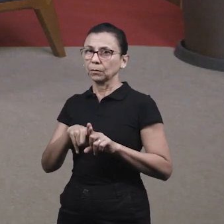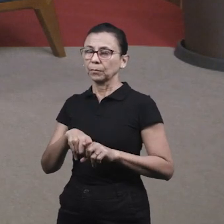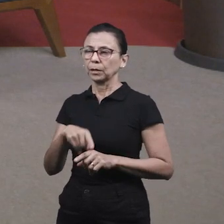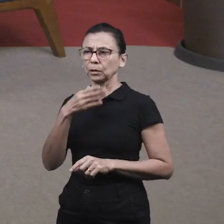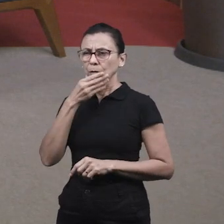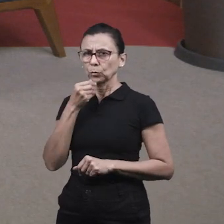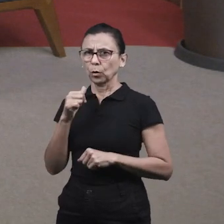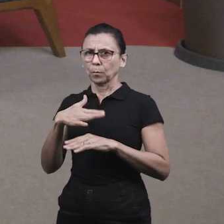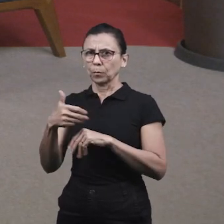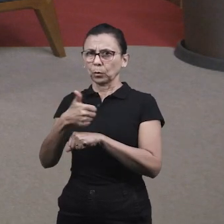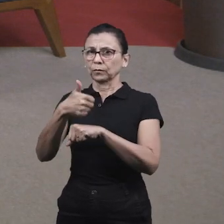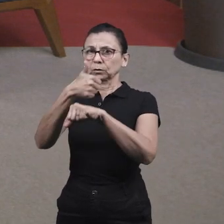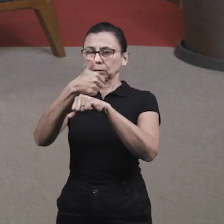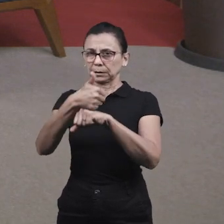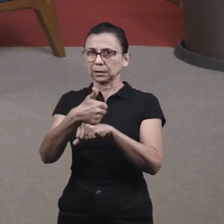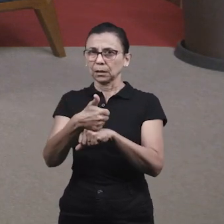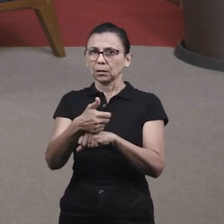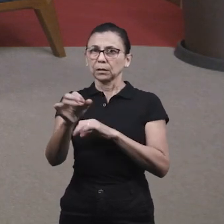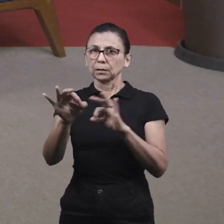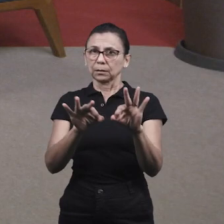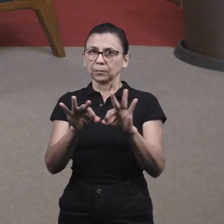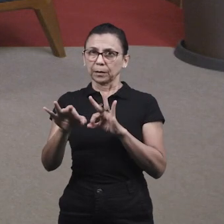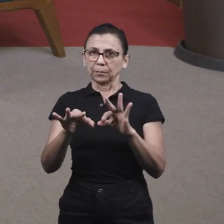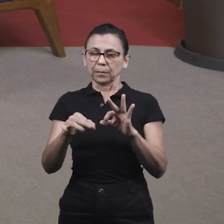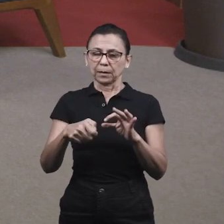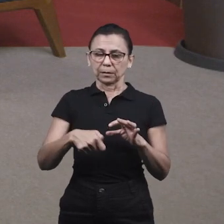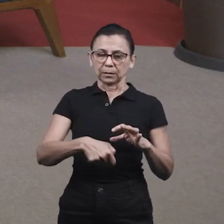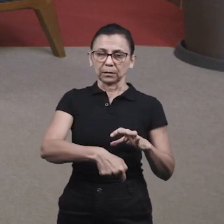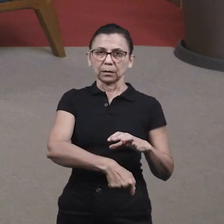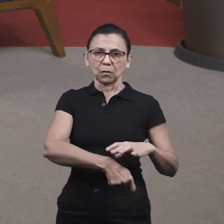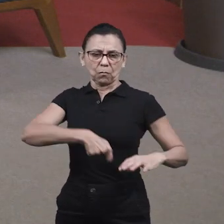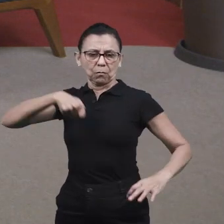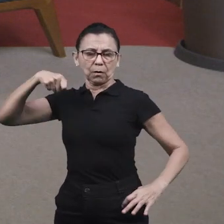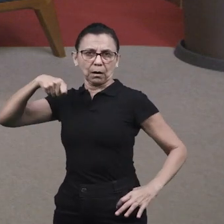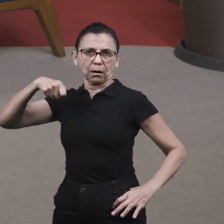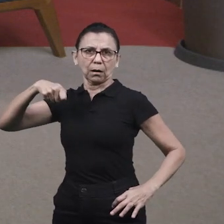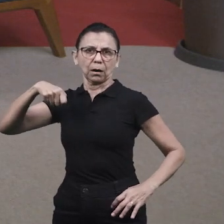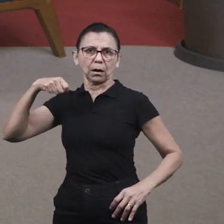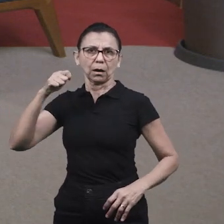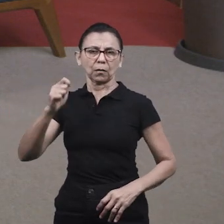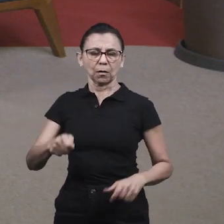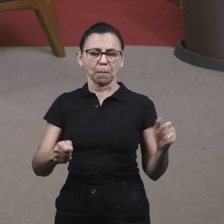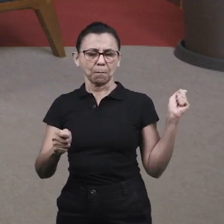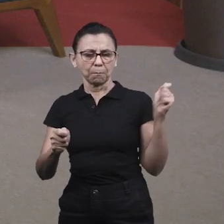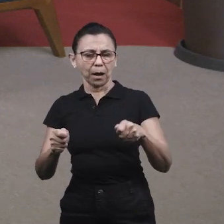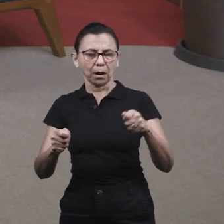Il a cette capacité impressionnante, n'est-ce pas? Il a parlé aussi sur l'action